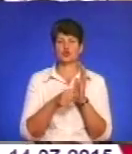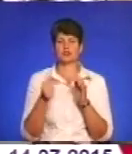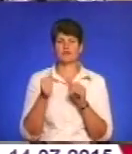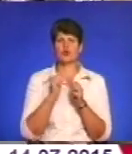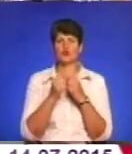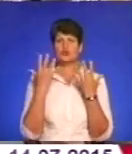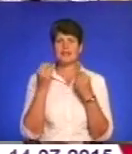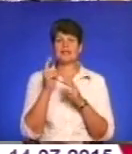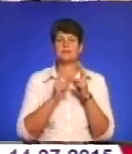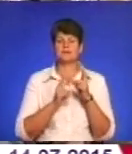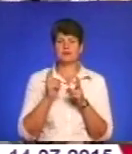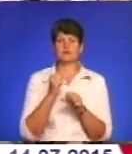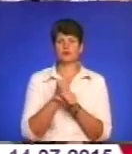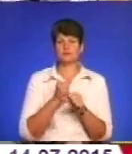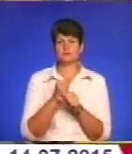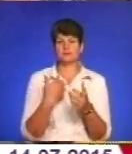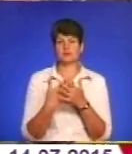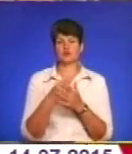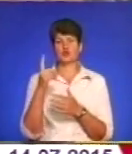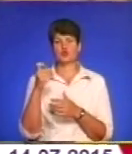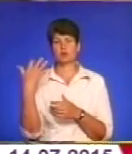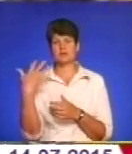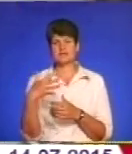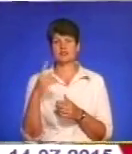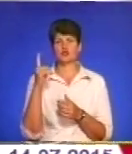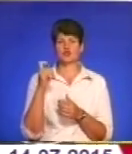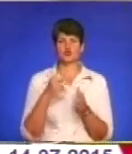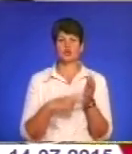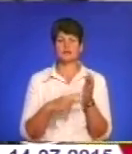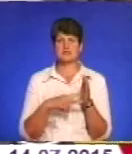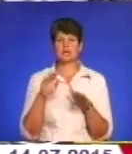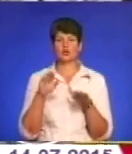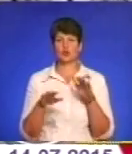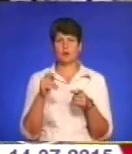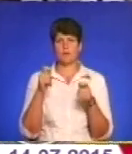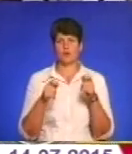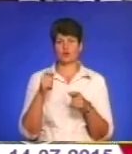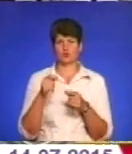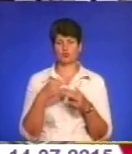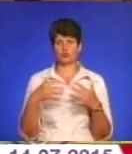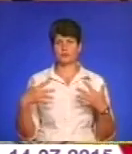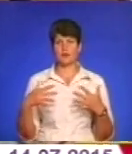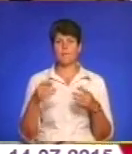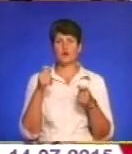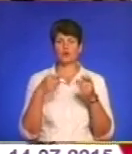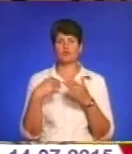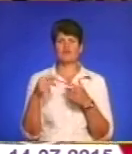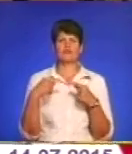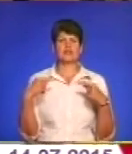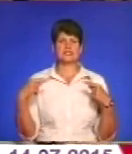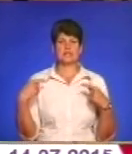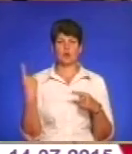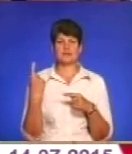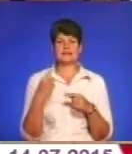на підприємстві виготовляють близько 150-170 тонн молочної продукції. Молоко закуповують у різних областях